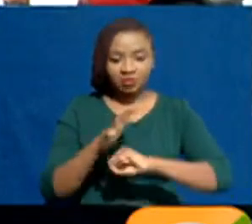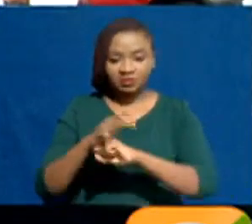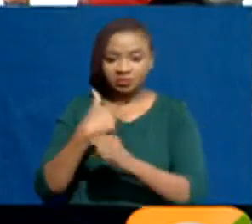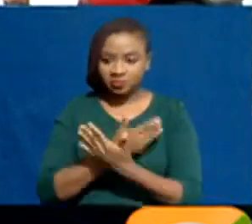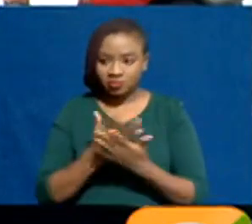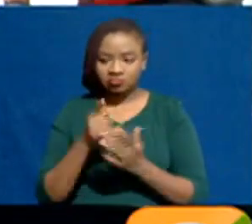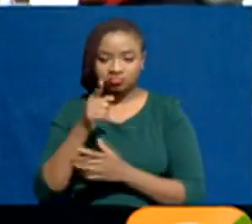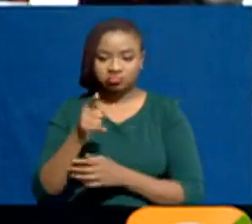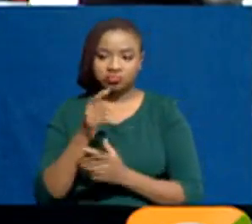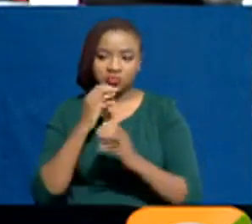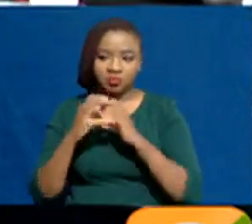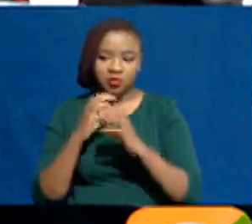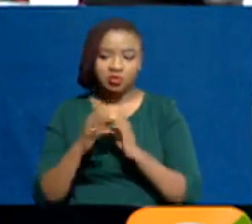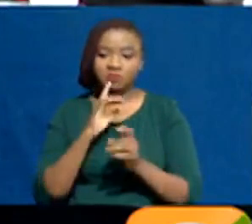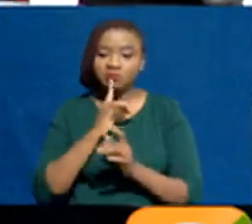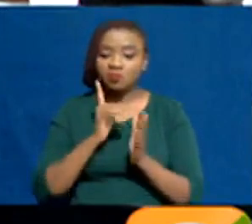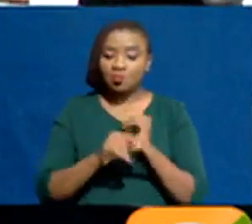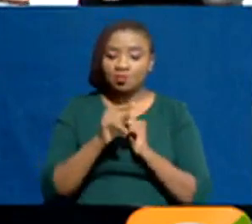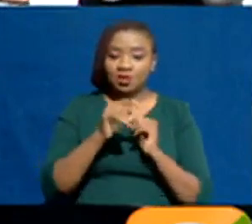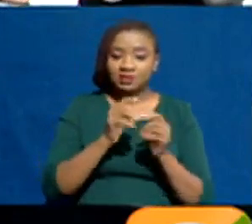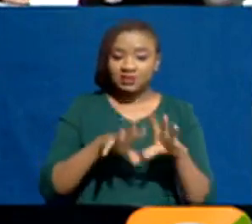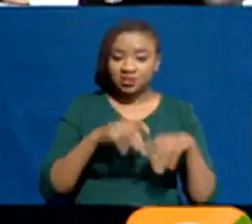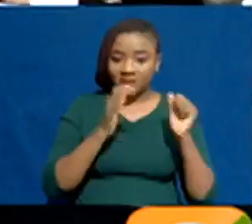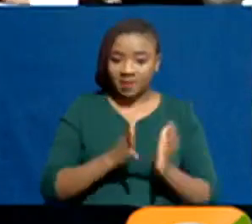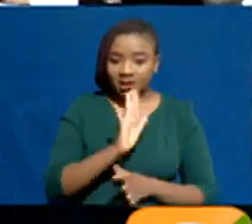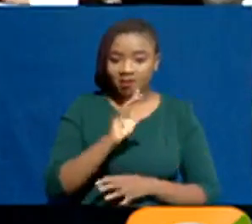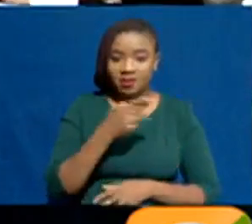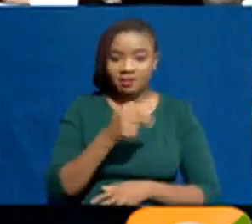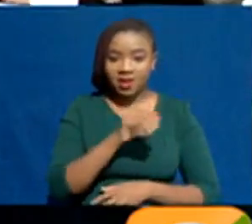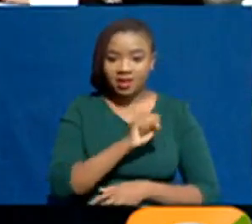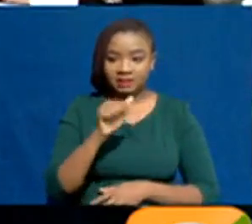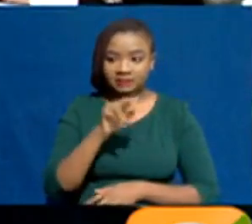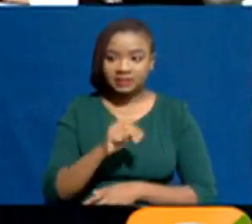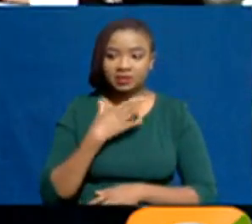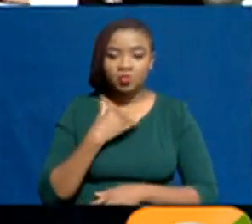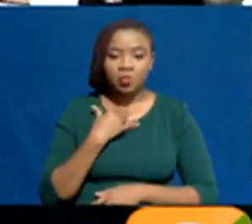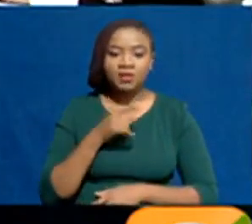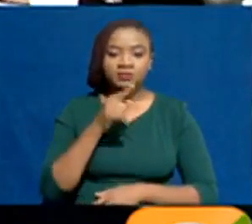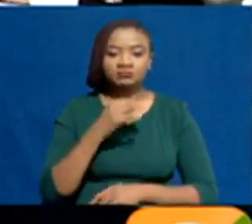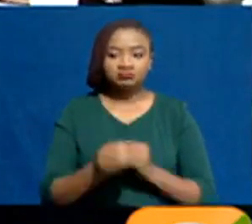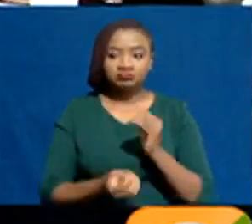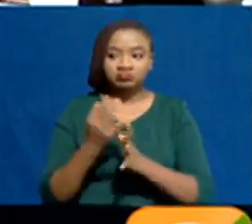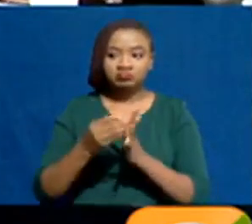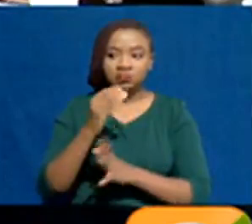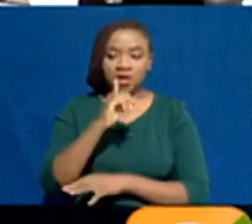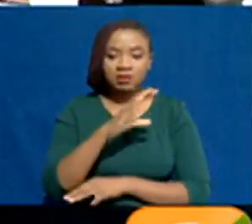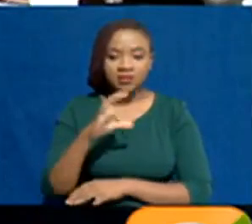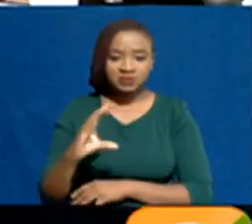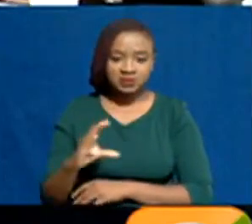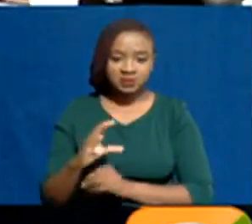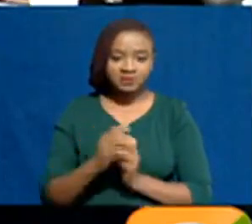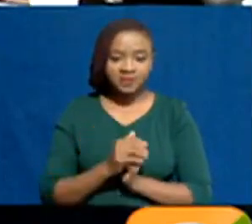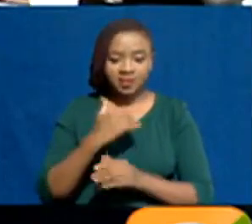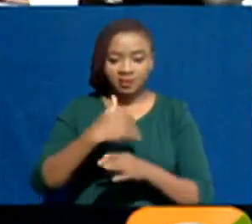likiongozwa na mwenyekiti wake Hassan Ole Naado, aidha limetaka shughuli ya kubuniwa upya kwa tume ya uchaguzi na mipaka ya IEBC. Na mbali na